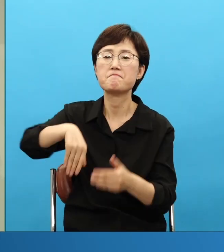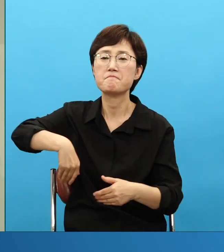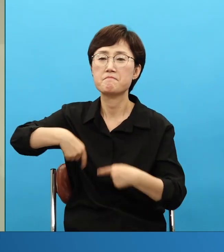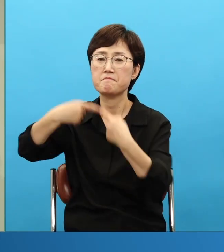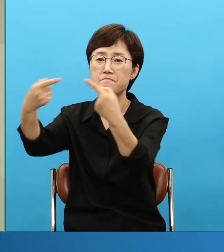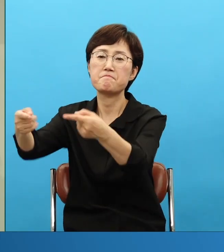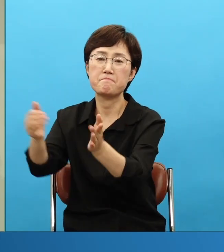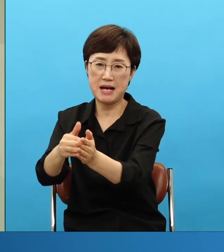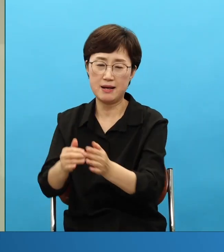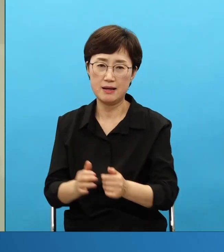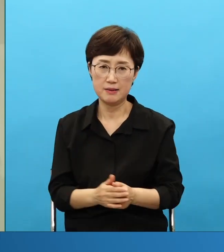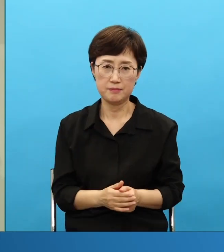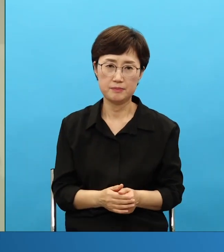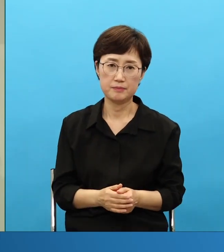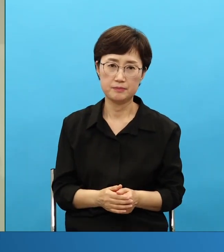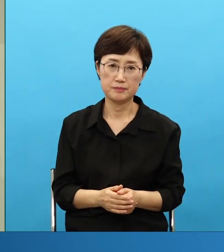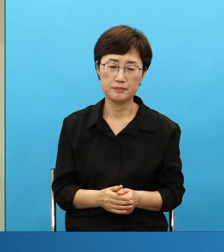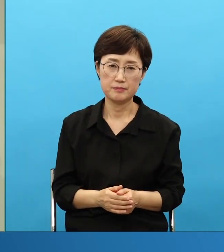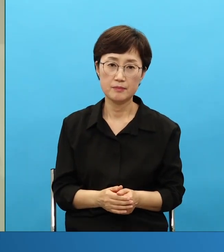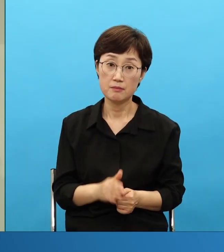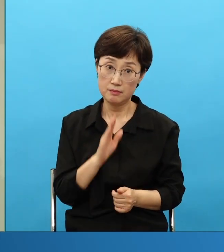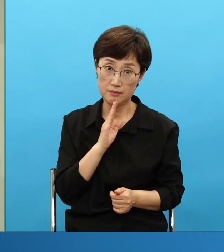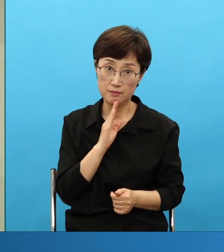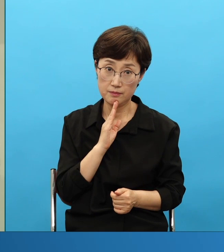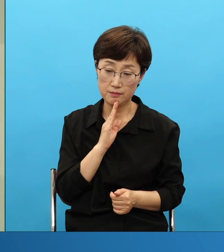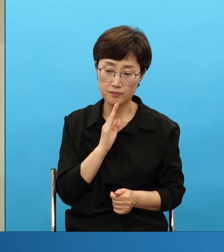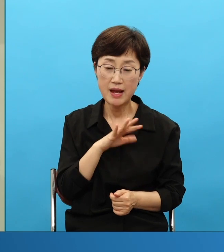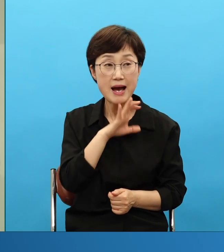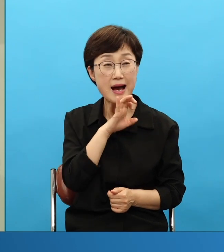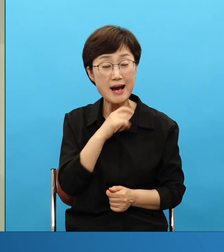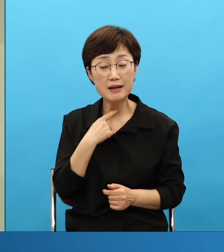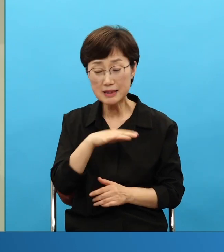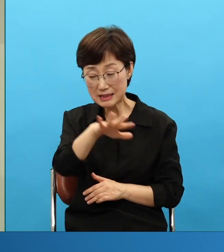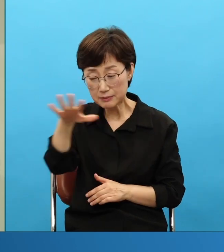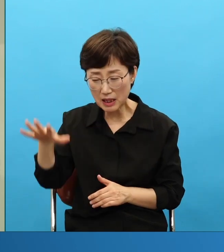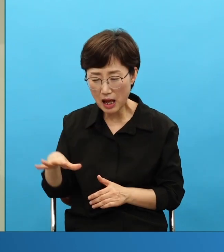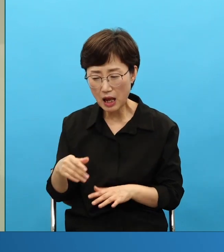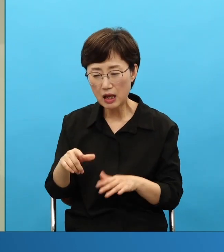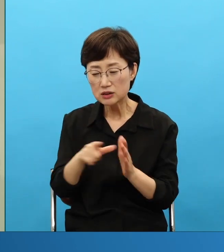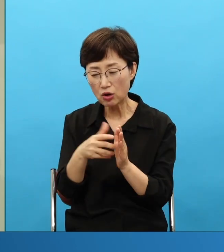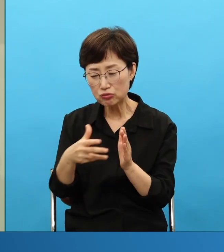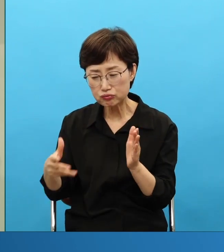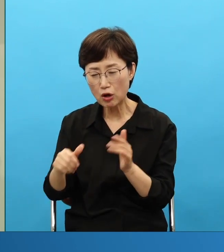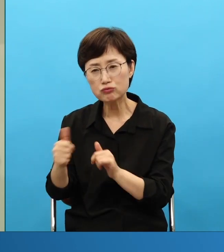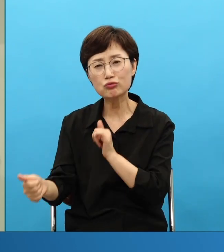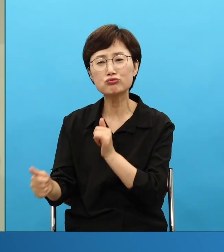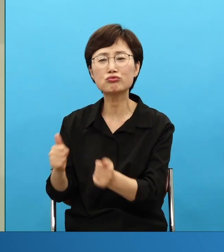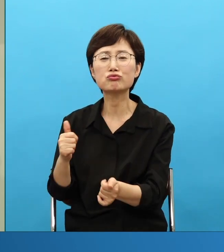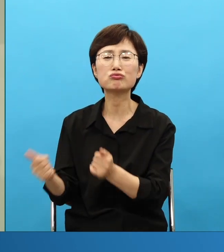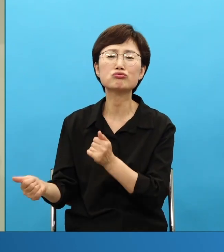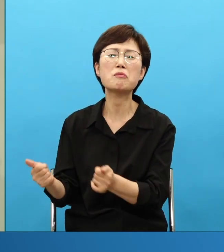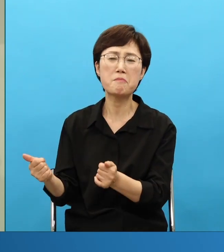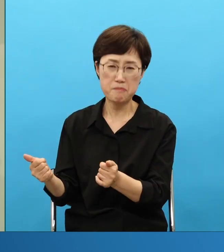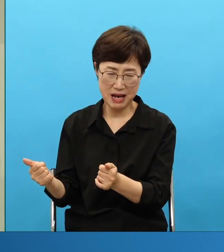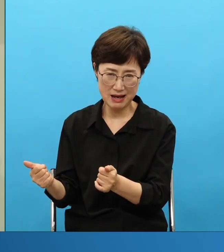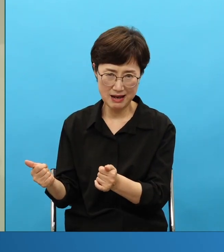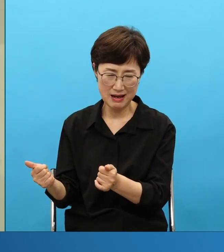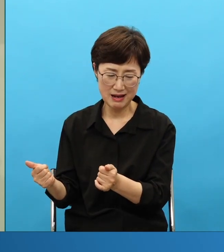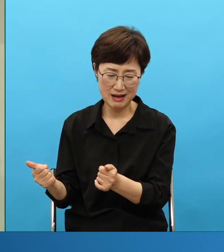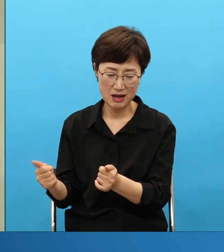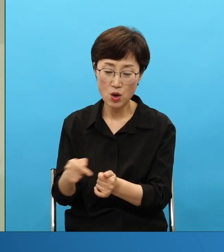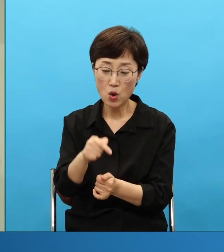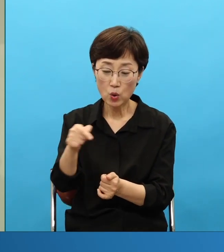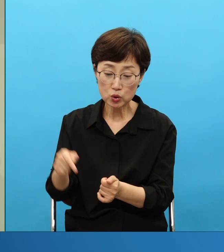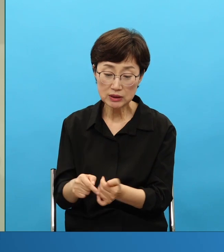태어난 사람 3명밖에 못 들어갔어요. And the people from the first generation, 누굽니까? only 3 of them went in. Who were they? 여호수아, 갈렙, 기생나. It was Joshua,